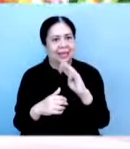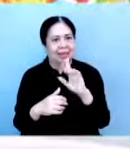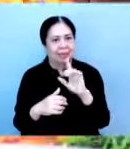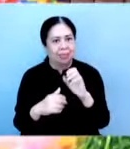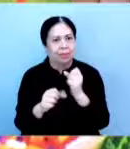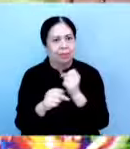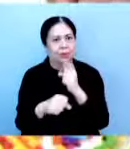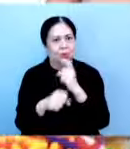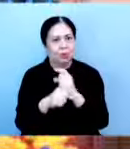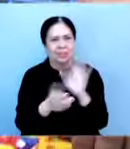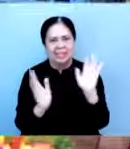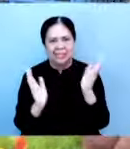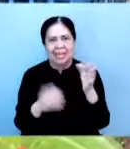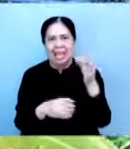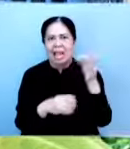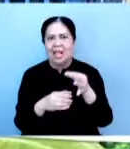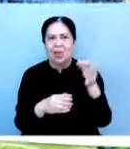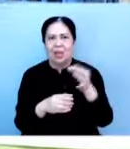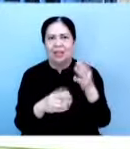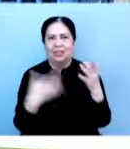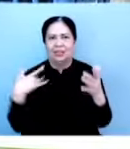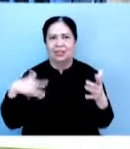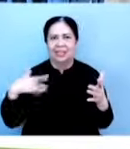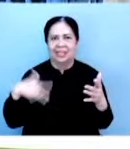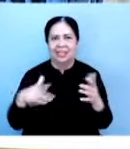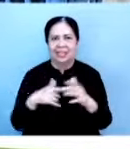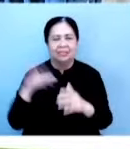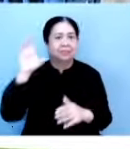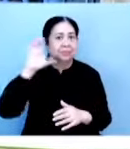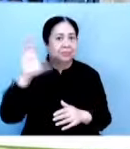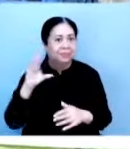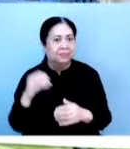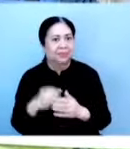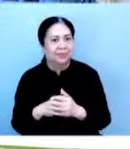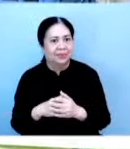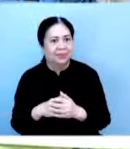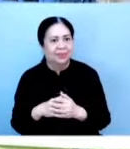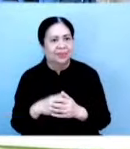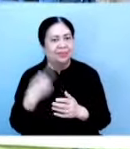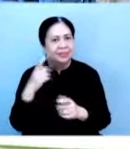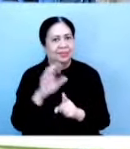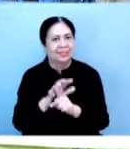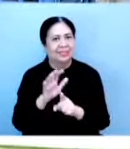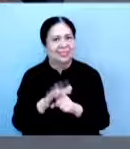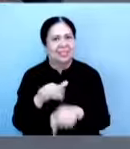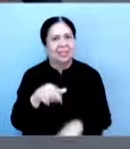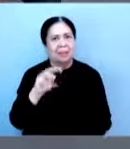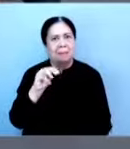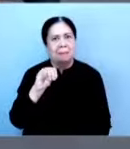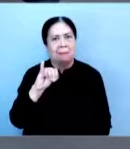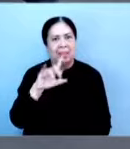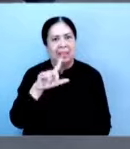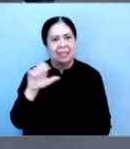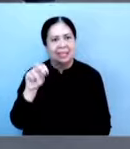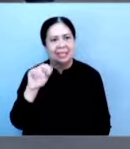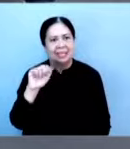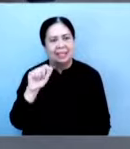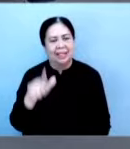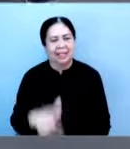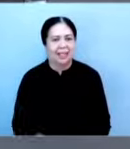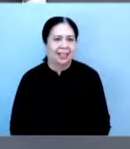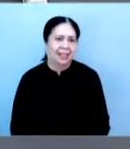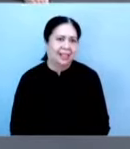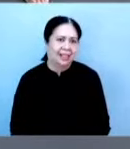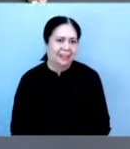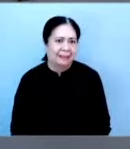halo-halo style para medyo kakaiba kasi patok Sain sa mga millennials po yun Yung ano namin ito